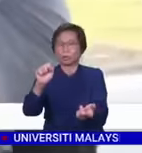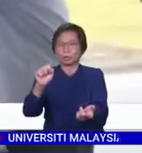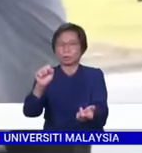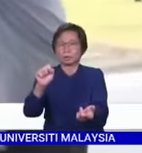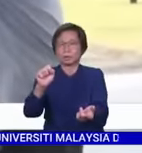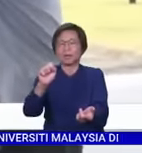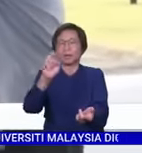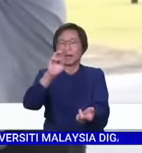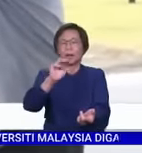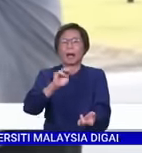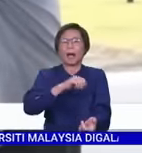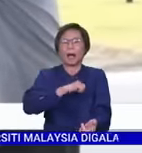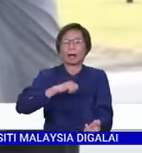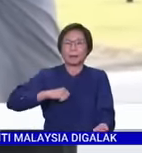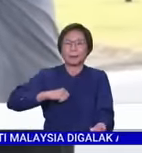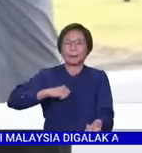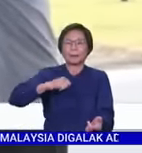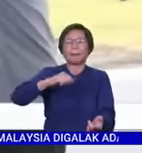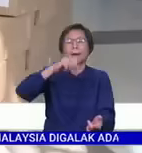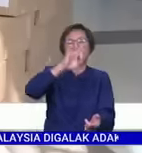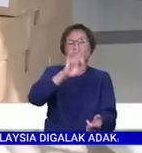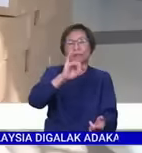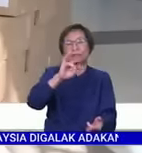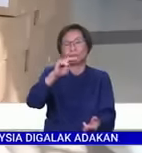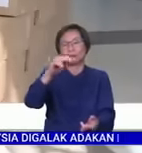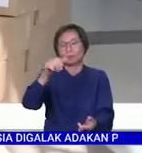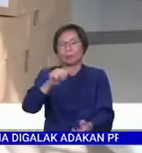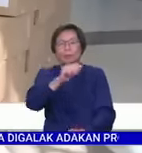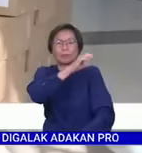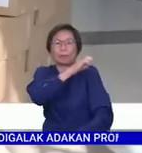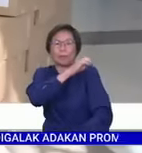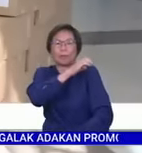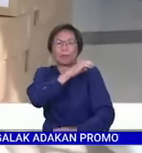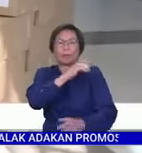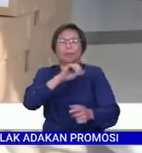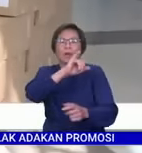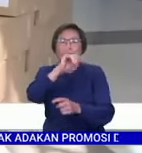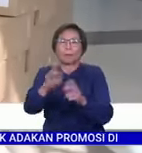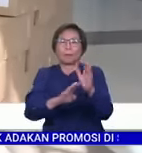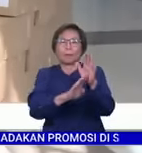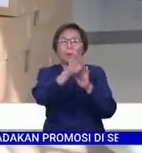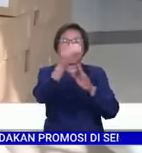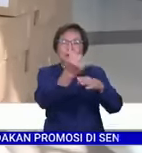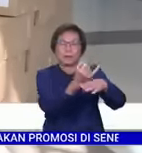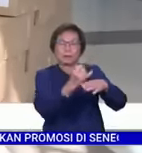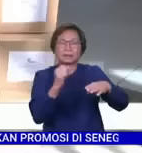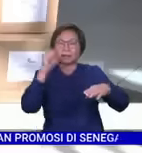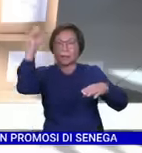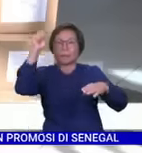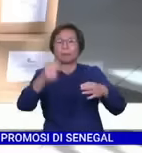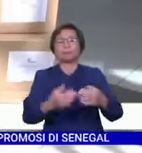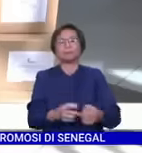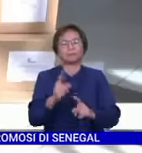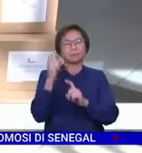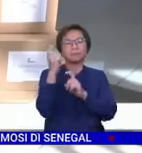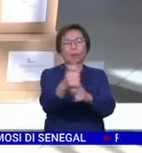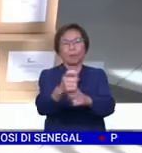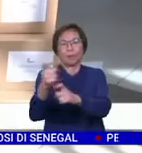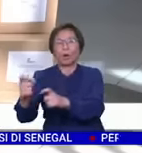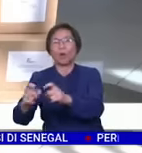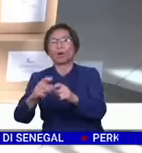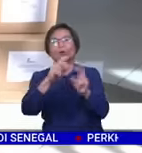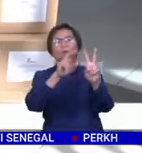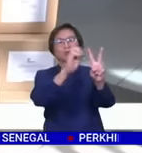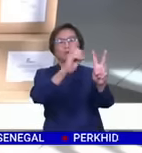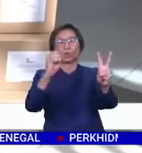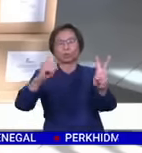citybox ahli perbadanan Finance berangkat pengerusi jawatankuasa pembangunan industri Sabah yang menyempurnakan A200